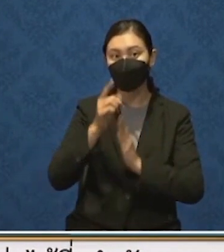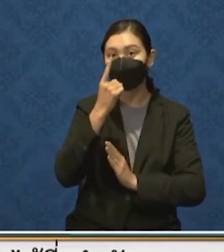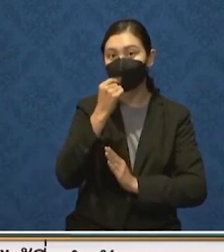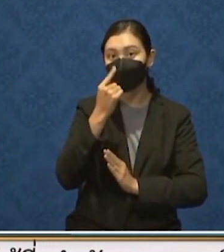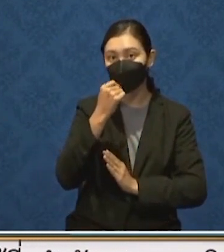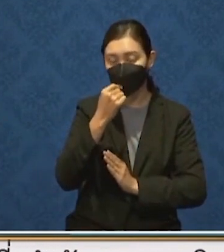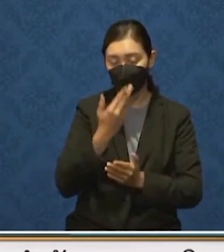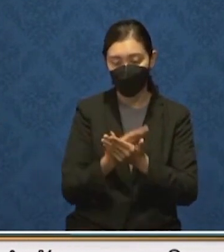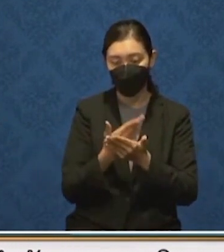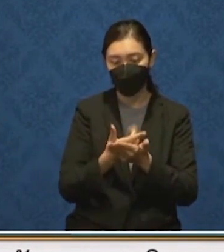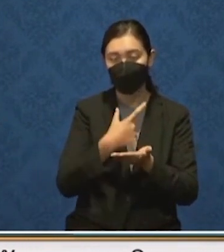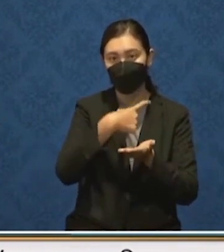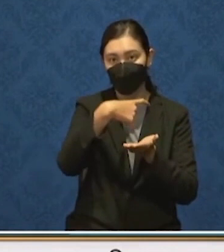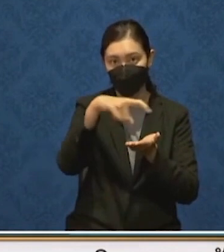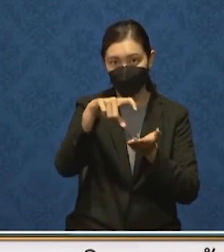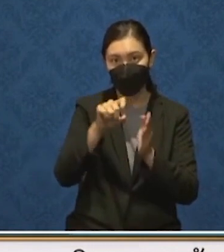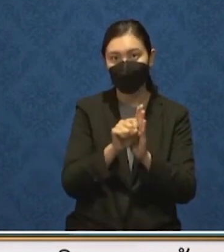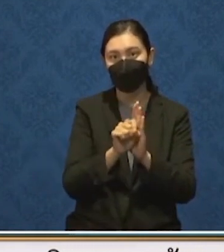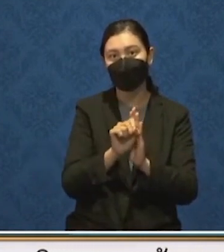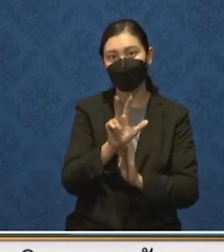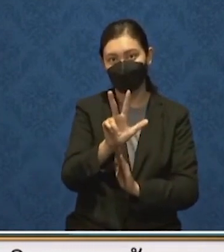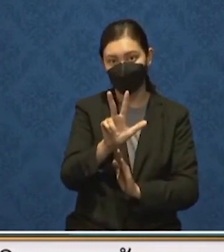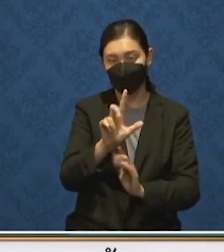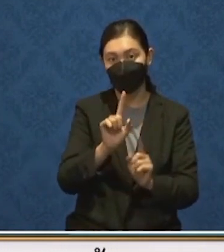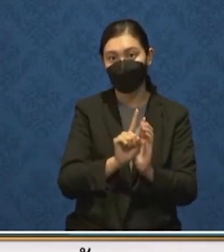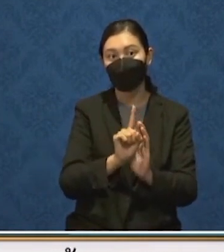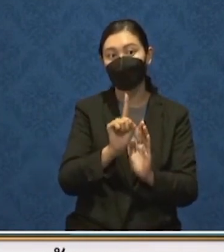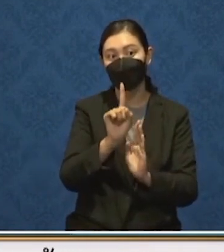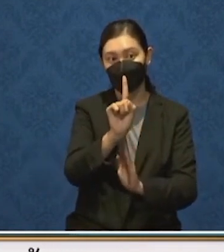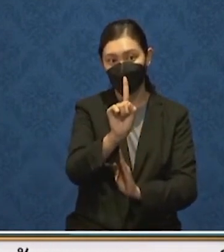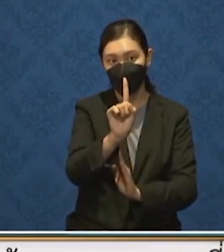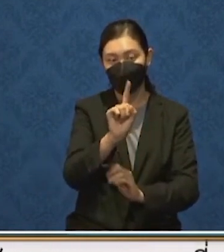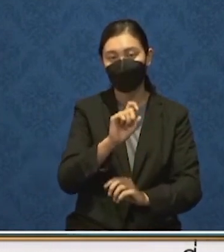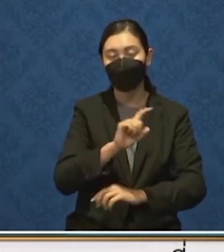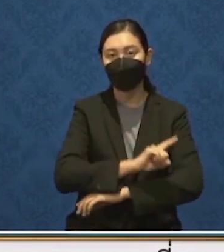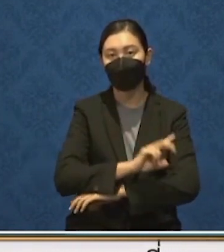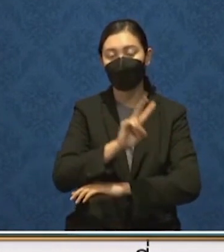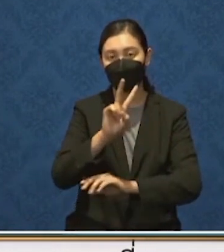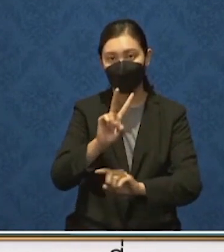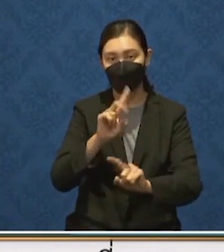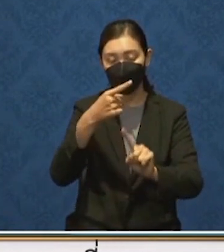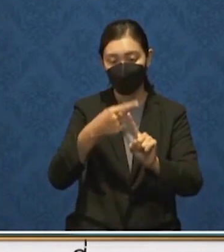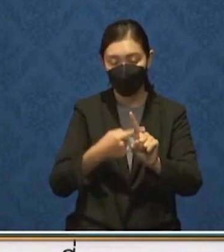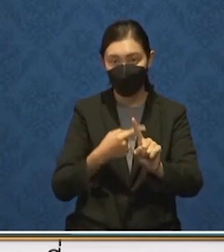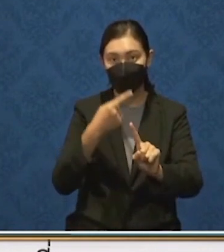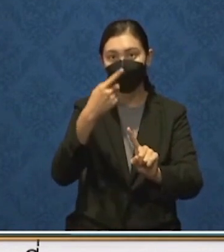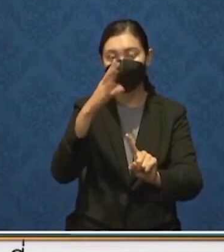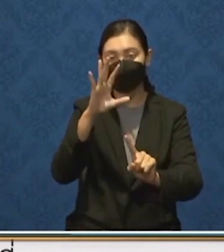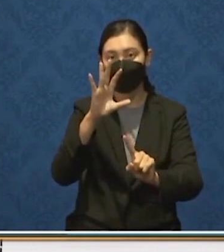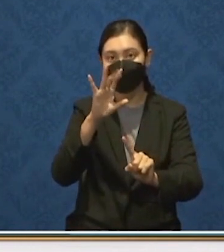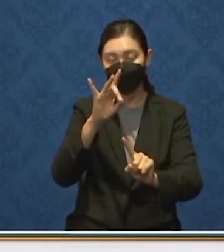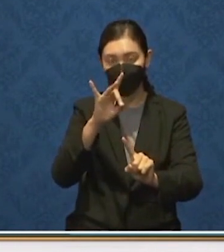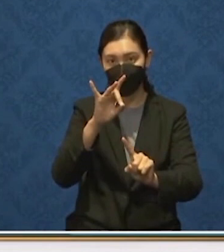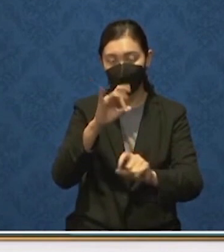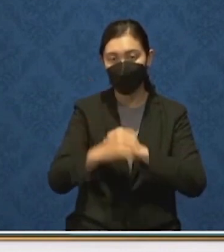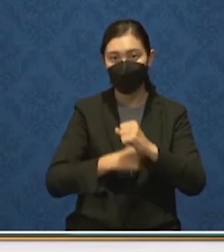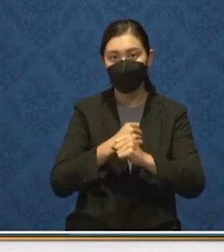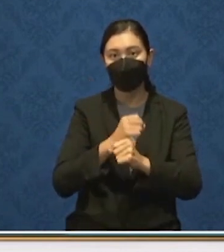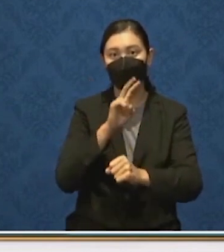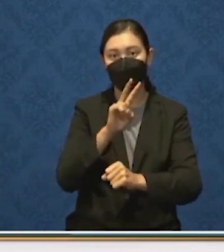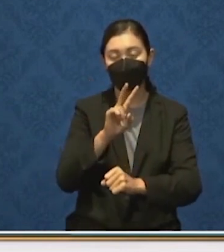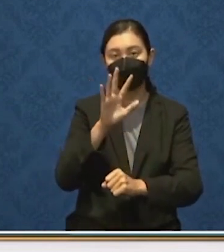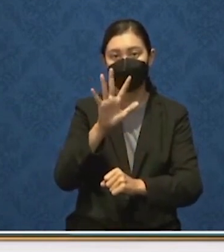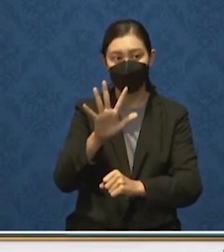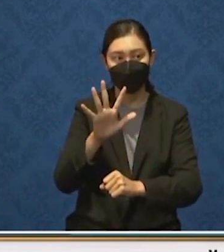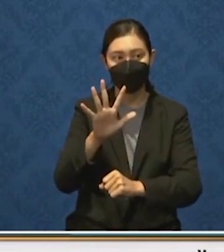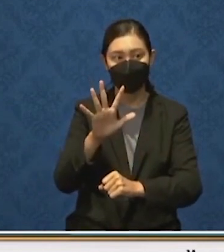น 3 ครั้งครั้งแรกวันที่ 2 เดือนสิ่หาคมปี 2560 จำนวน